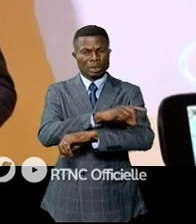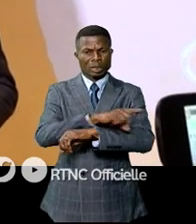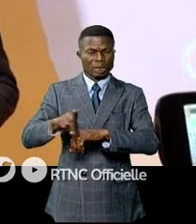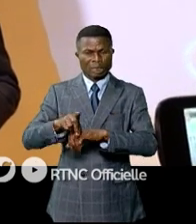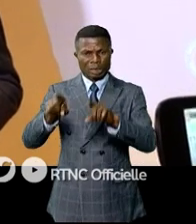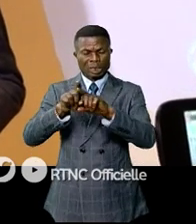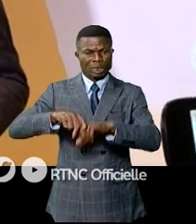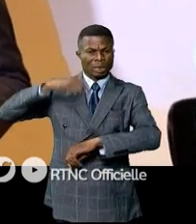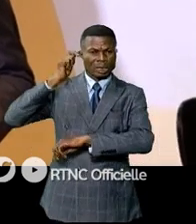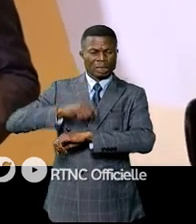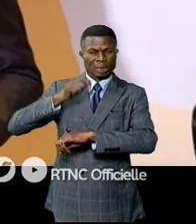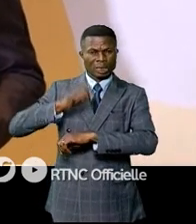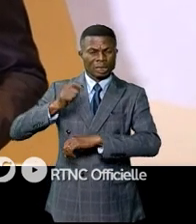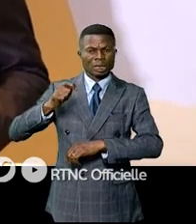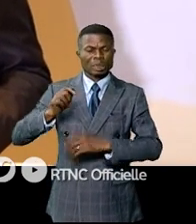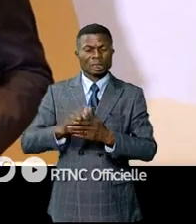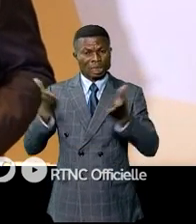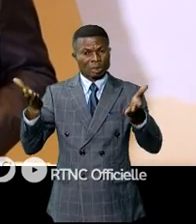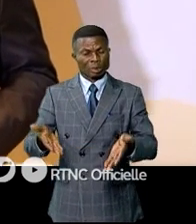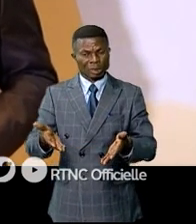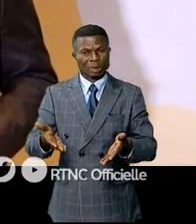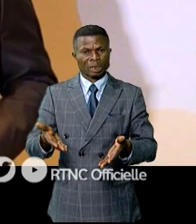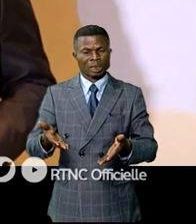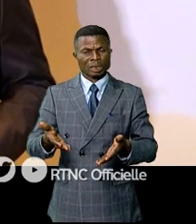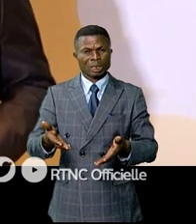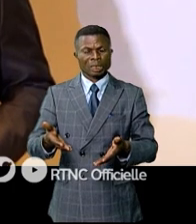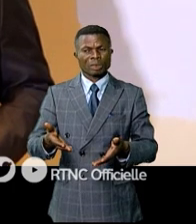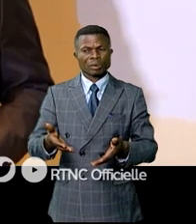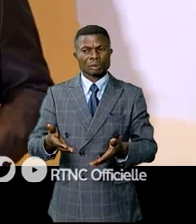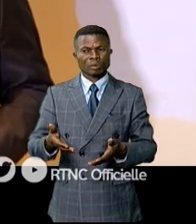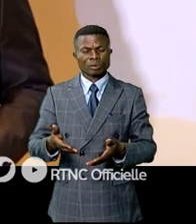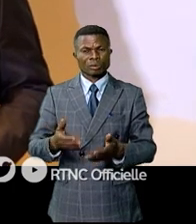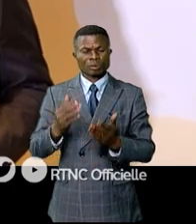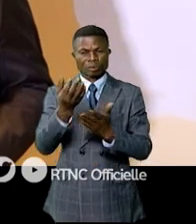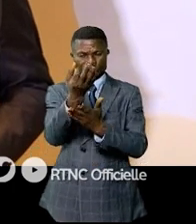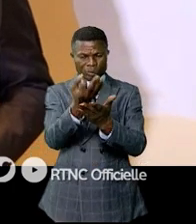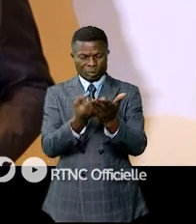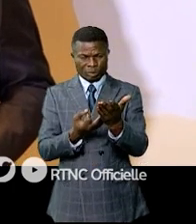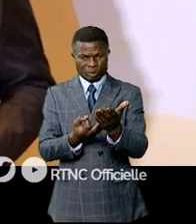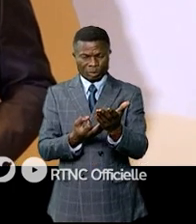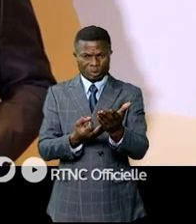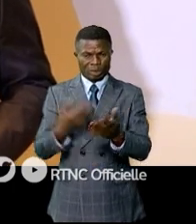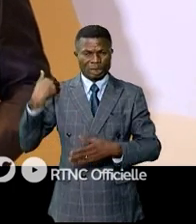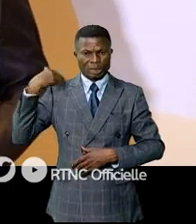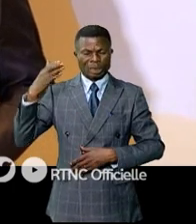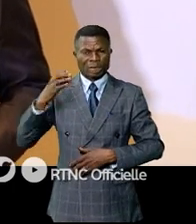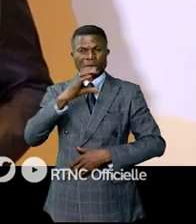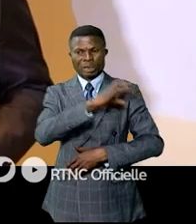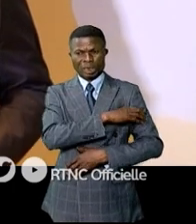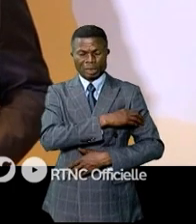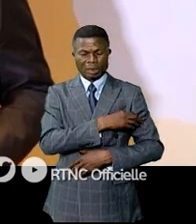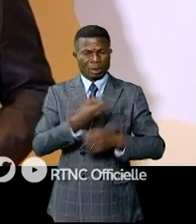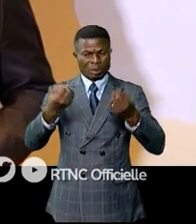et juridictionnels existants, dont les registres d'état civil